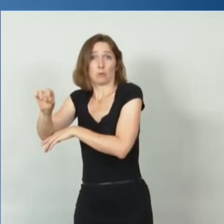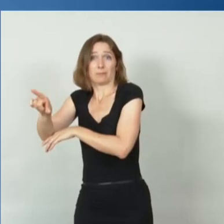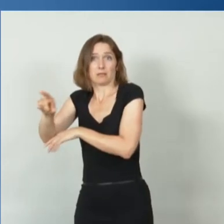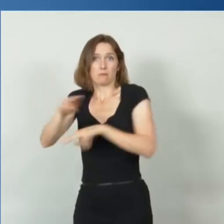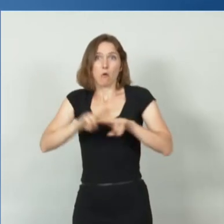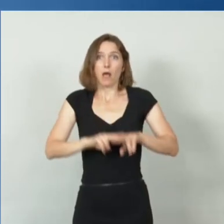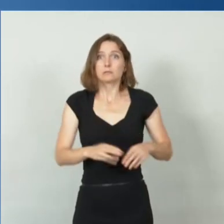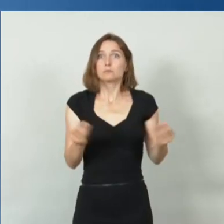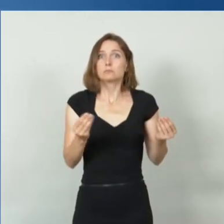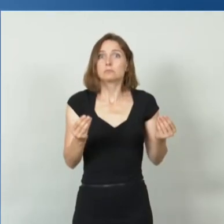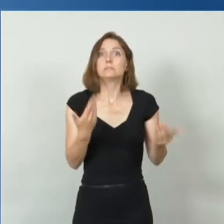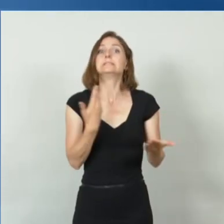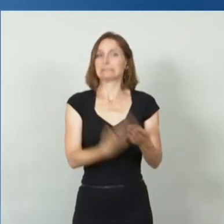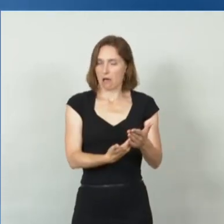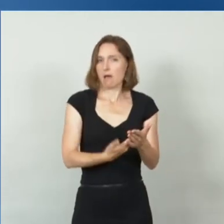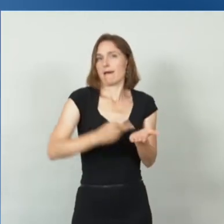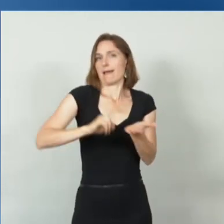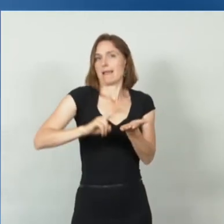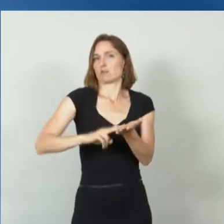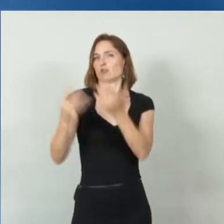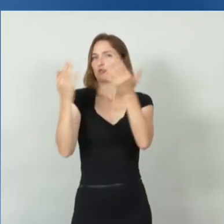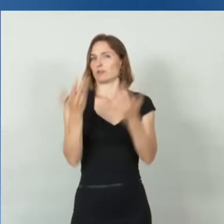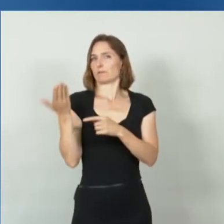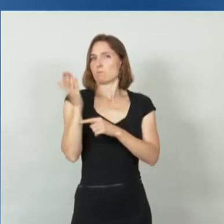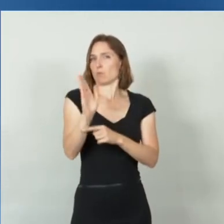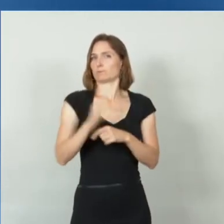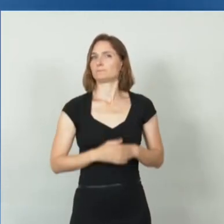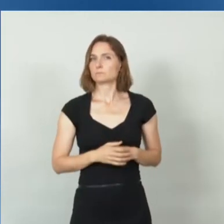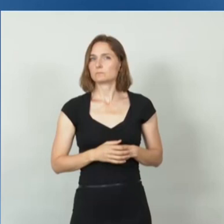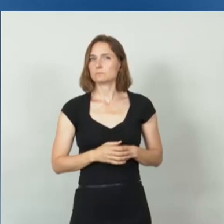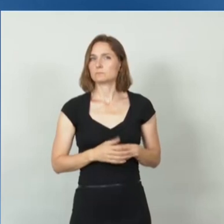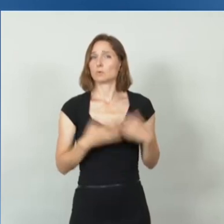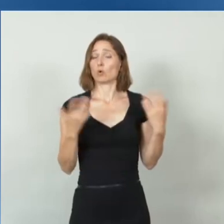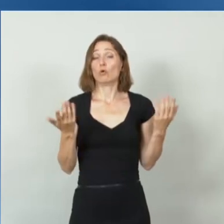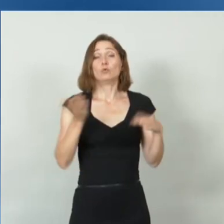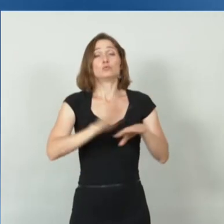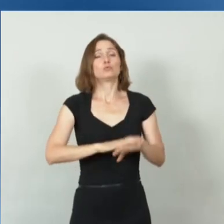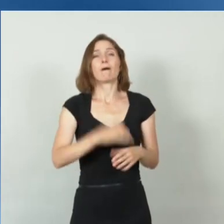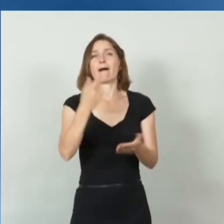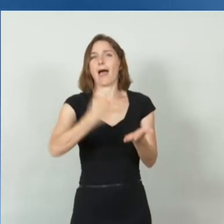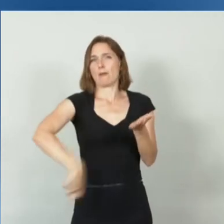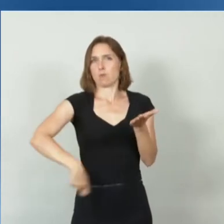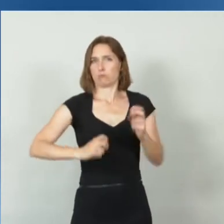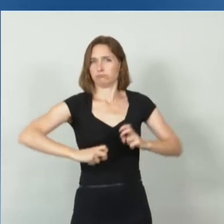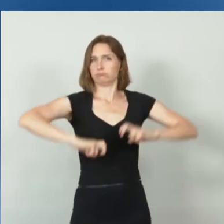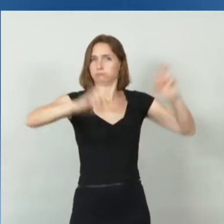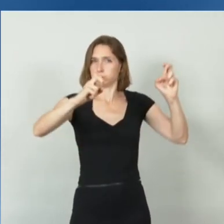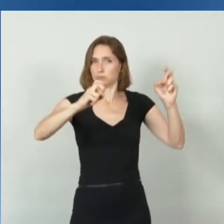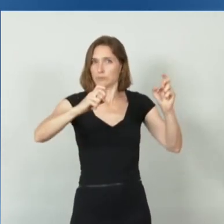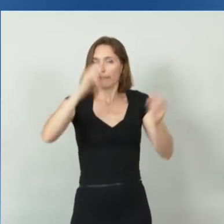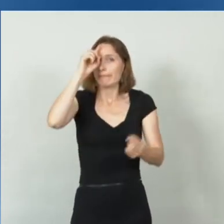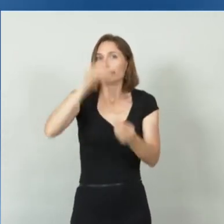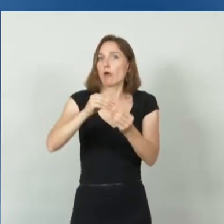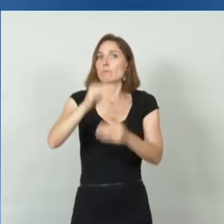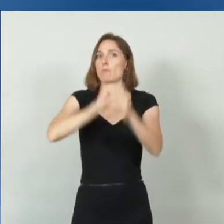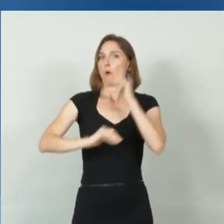c'est ça la réalité des chiffres que vous nous proposez donc en réalité l'augmentation des impôts n'a pas pour vocation d'accélérer votre programme d'investissement pour